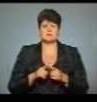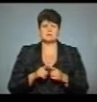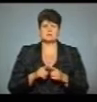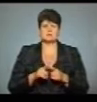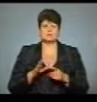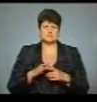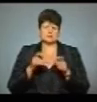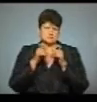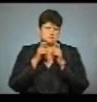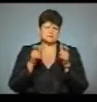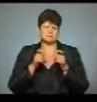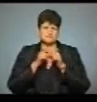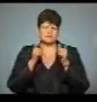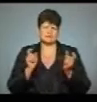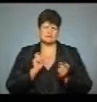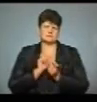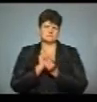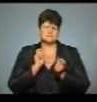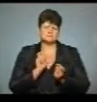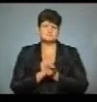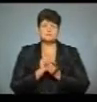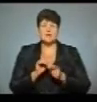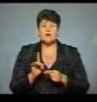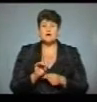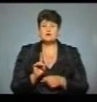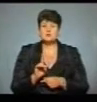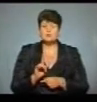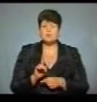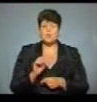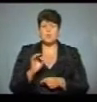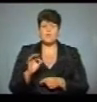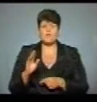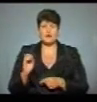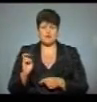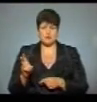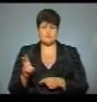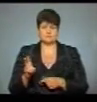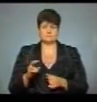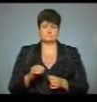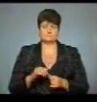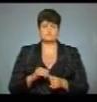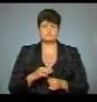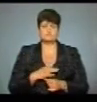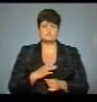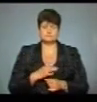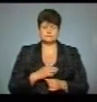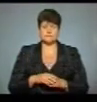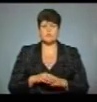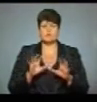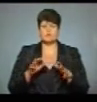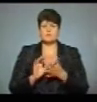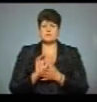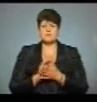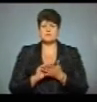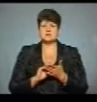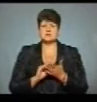супроводжувалось і криками, і такими сварками, на що ОВК відреагувала. Голова прес-служби Тернопільської